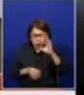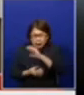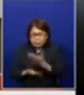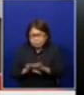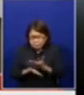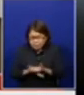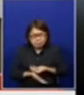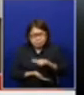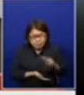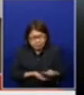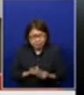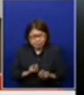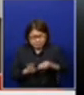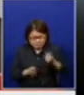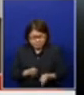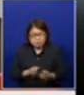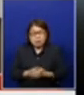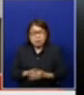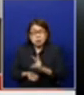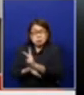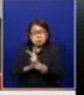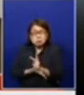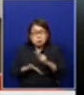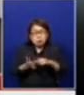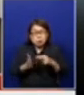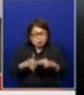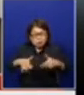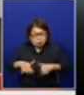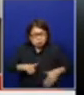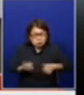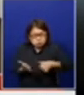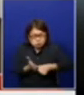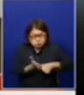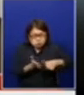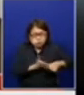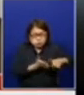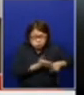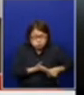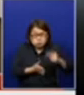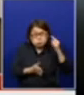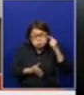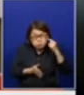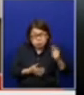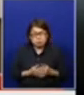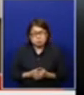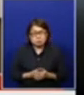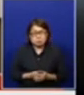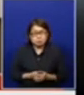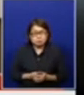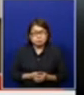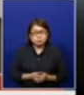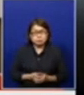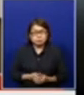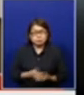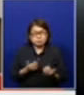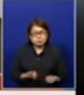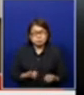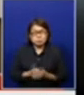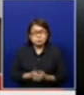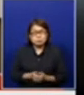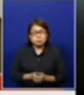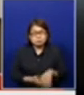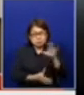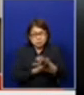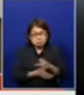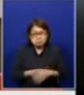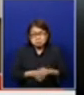านเขาเป็นหนี้คุณกู้มาทุกบาทสตางค์เป็นหนี้นะครับแล้วขู่อีกถ้าไ